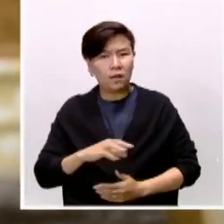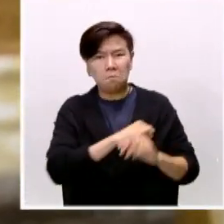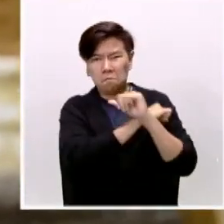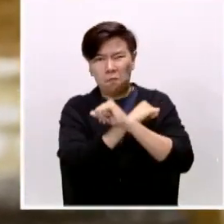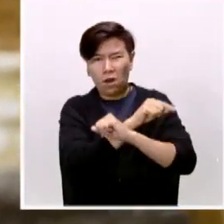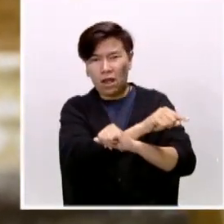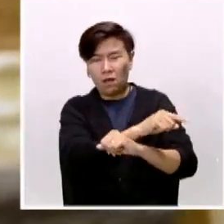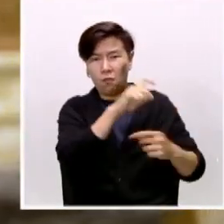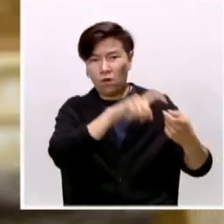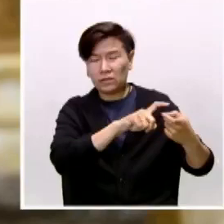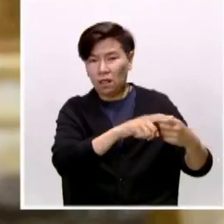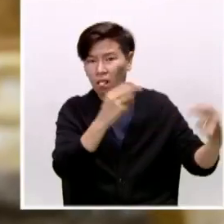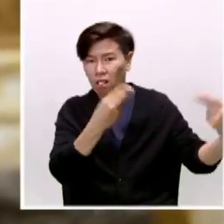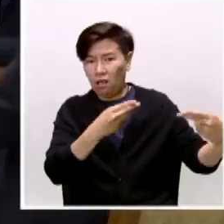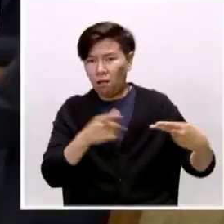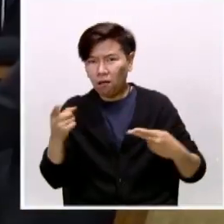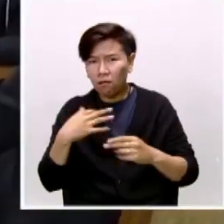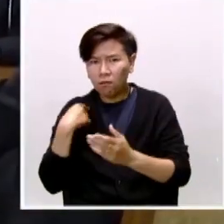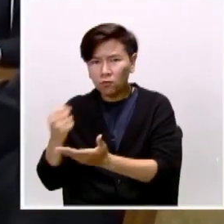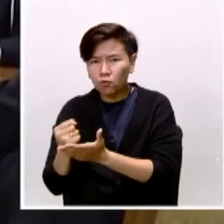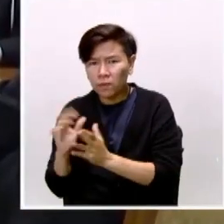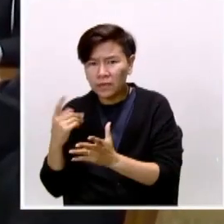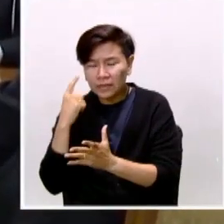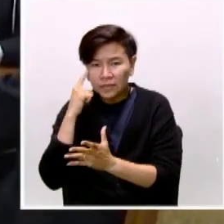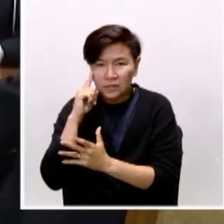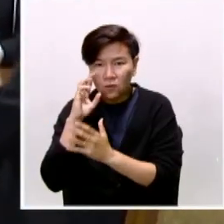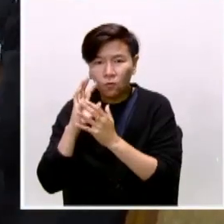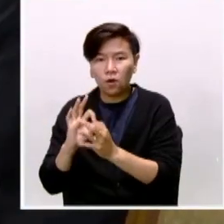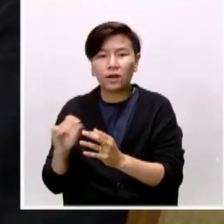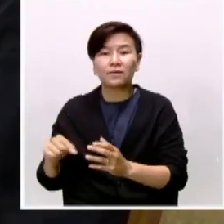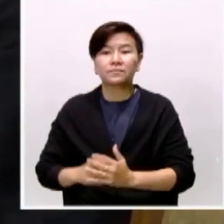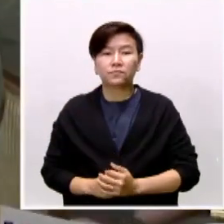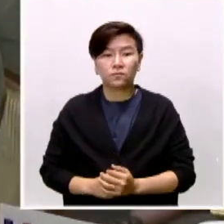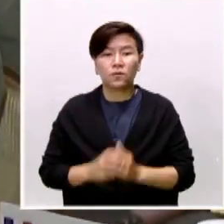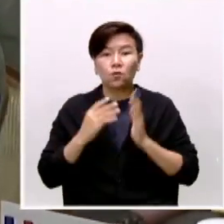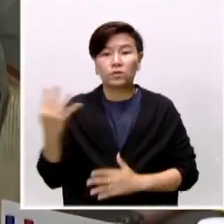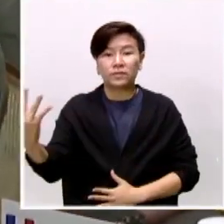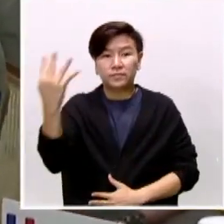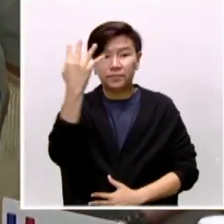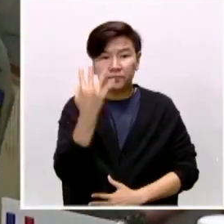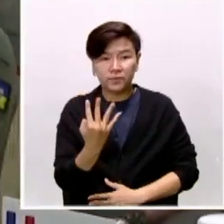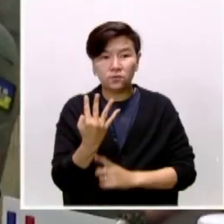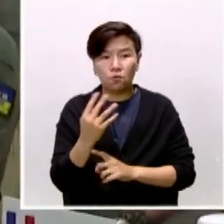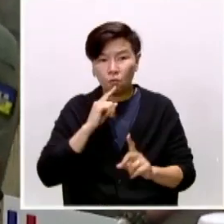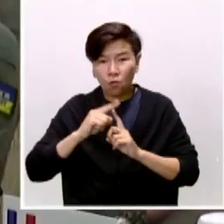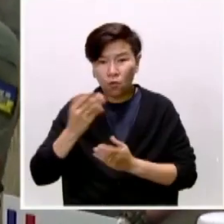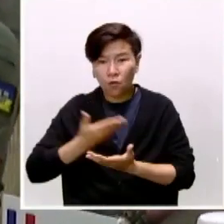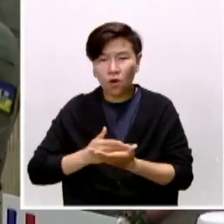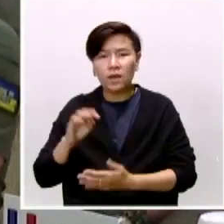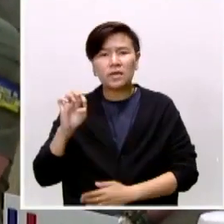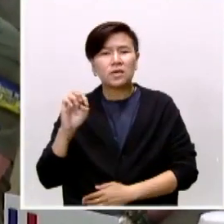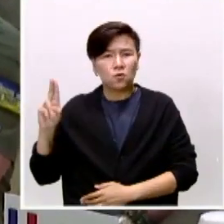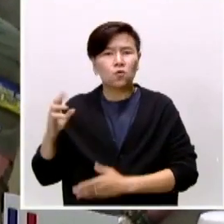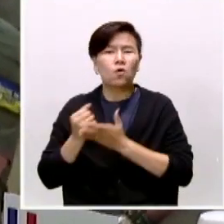ติการทางทหารกับรัสเซียนั้นจะหายไปค่ะและการไปเยือนของผู้นำ EU ครั้งนี้ก็เป็นการยืนยันนะคะว่าEU ยังคง